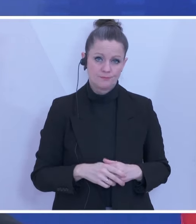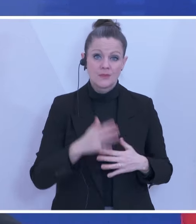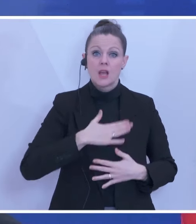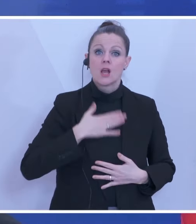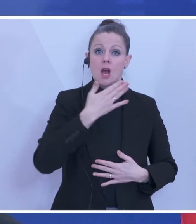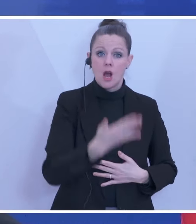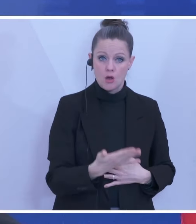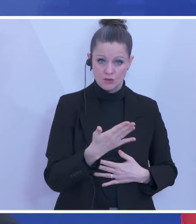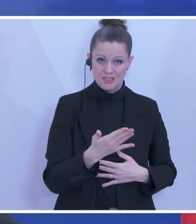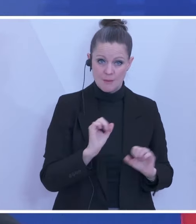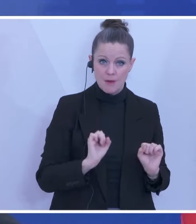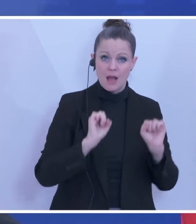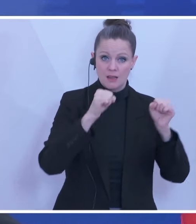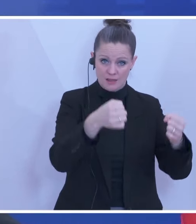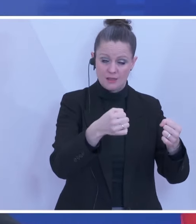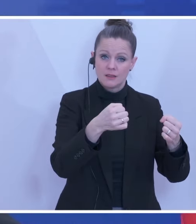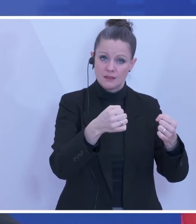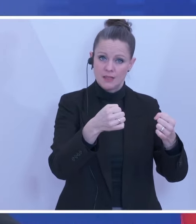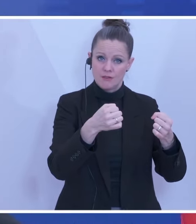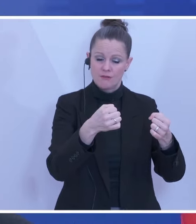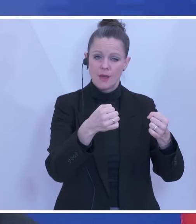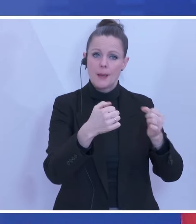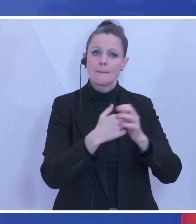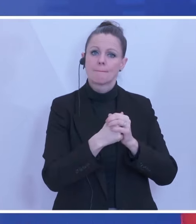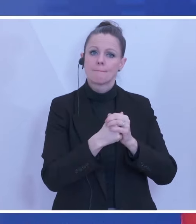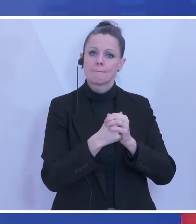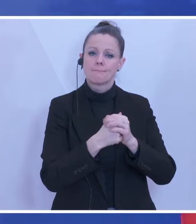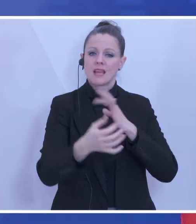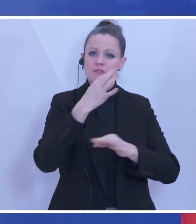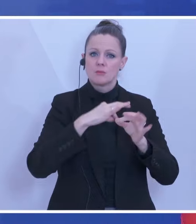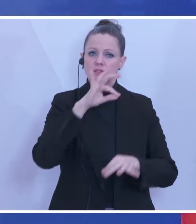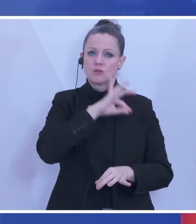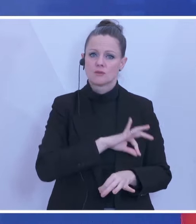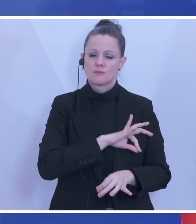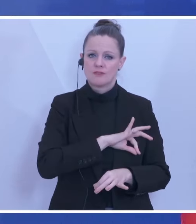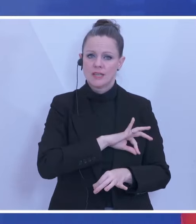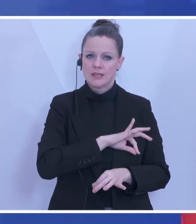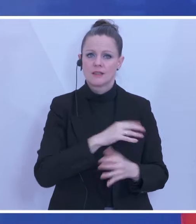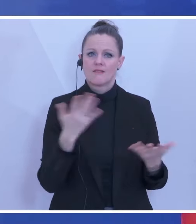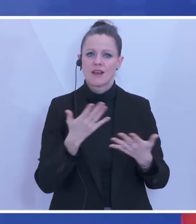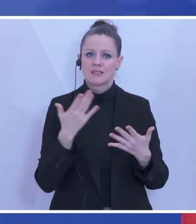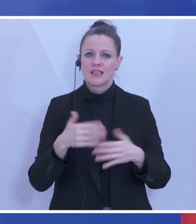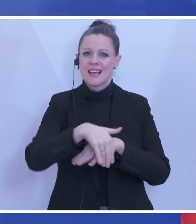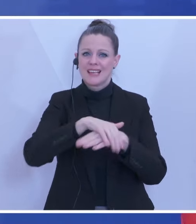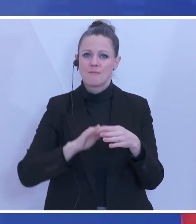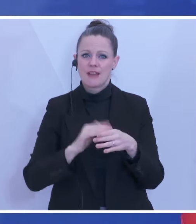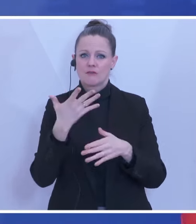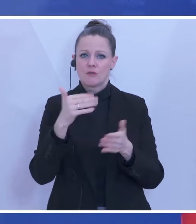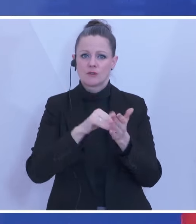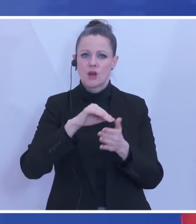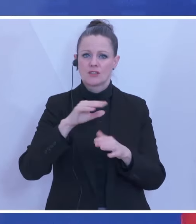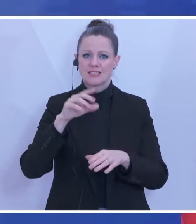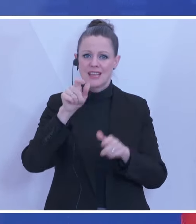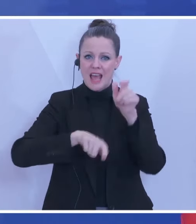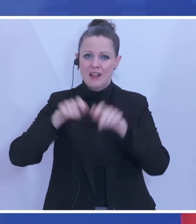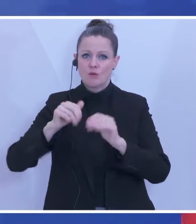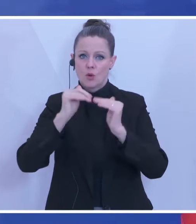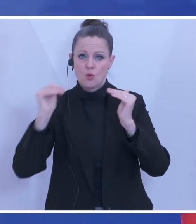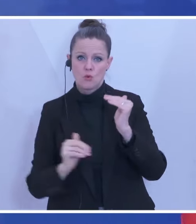Informationspflicht betrifft Gemeinden unter 5000 Einwohnern und das ist mir auch ganz wichtig zu betonen, wir wollen eben kein